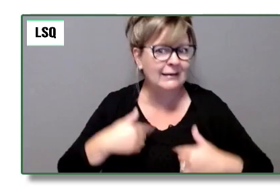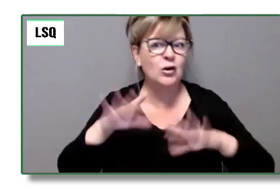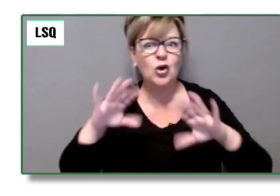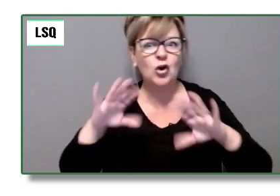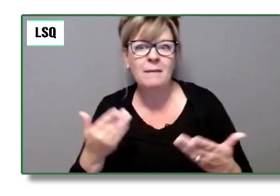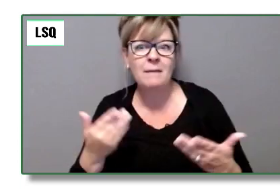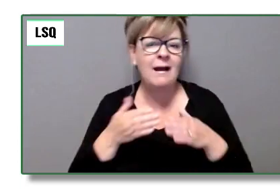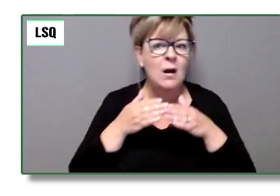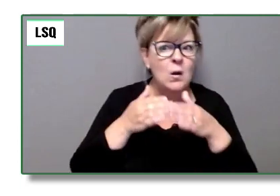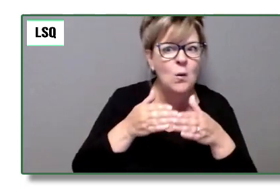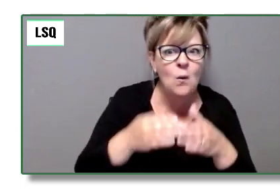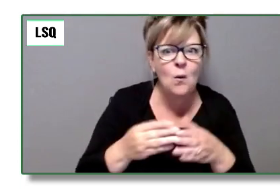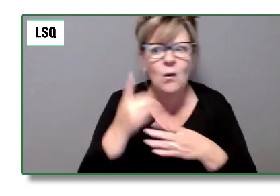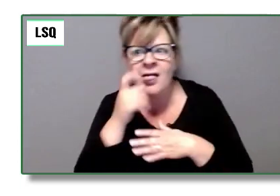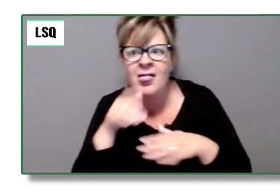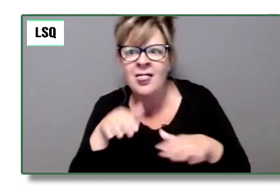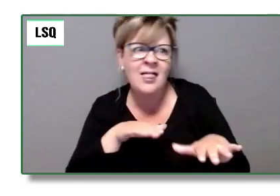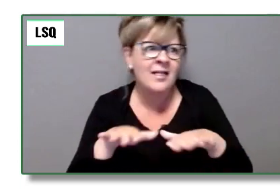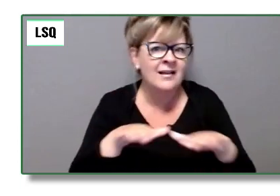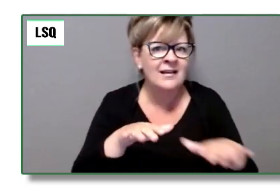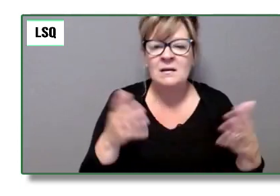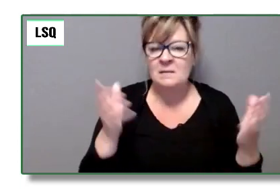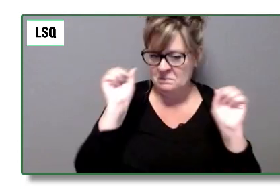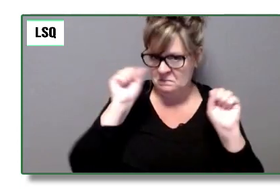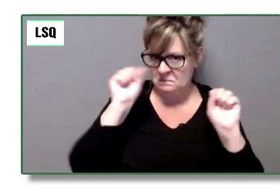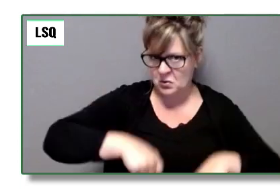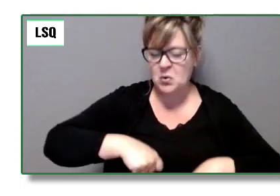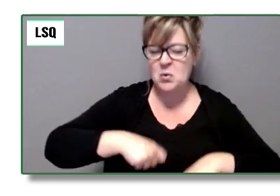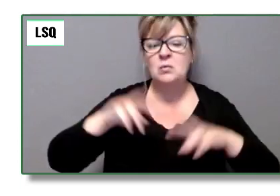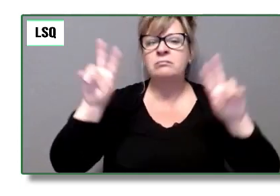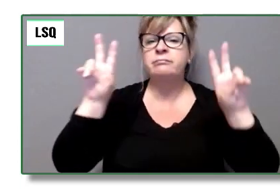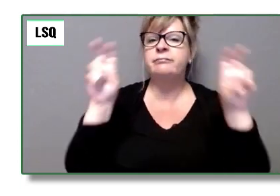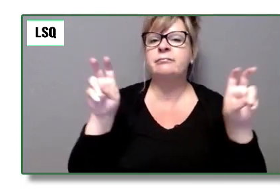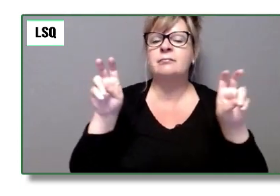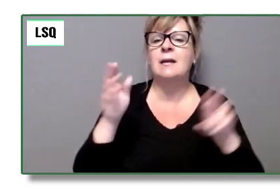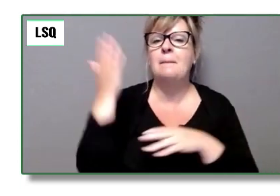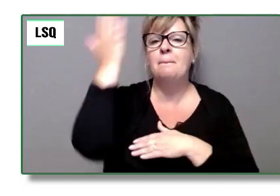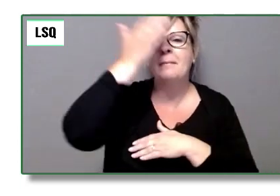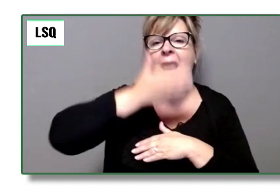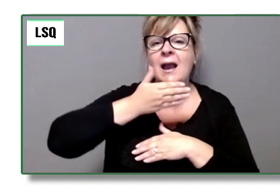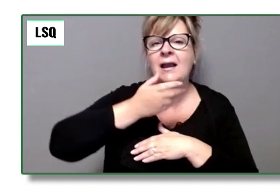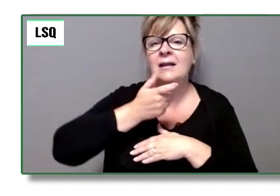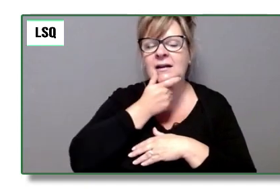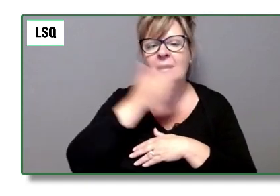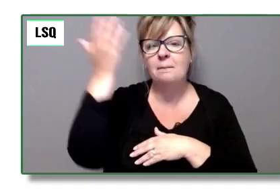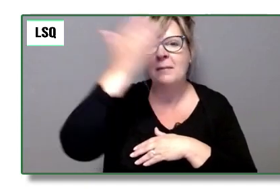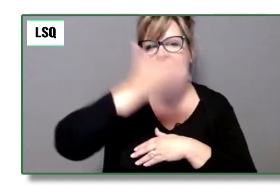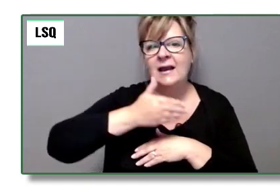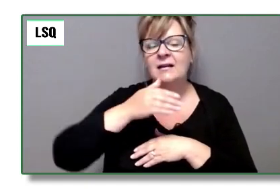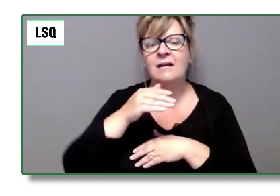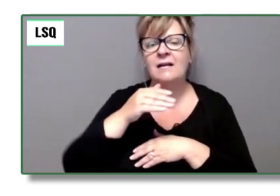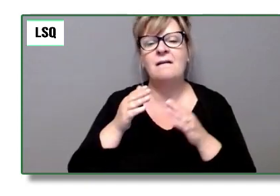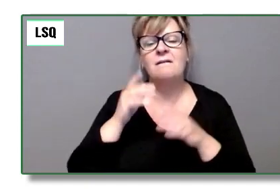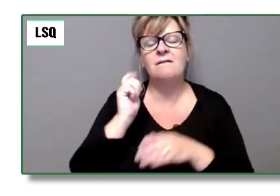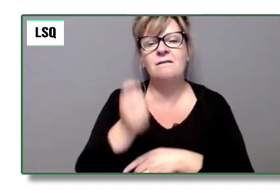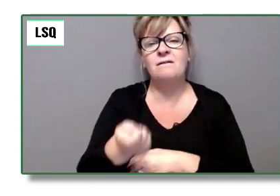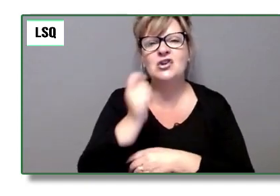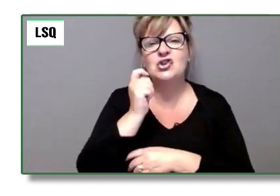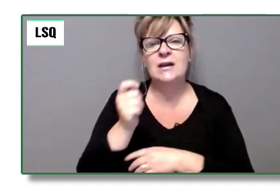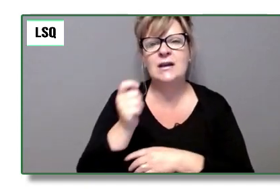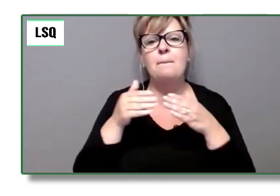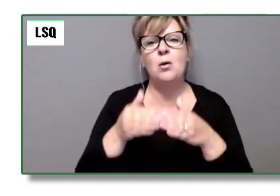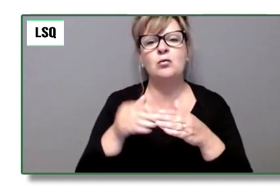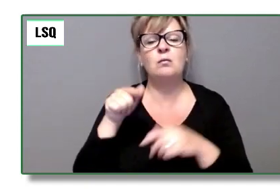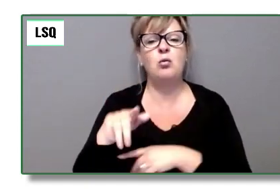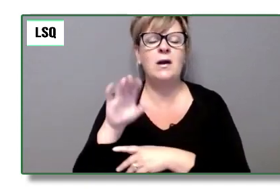blindfishingboat.com. Avons-nous le temps de prendre des questions? Merci beaucoup, Lawrence. Malheureusement, on n'a plus de temps. Cependant, on va recueillir toutes les questions